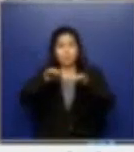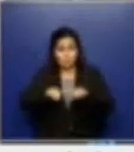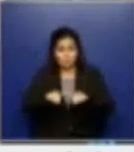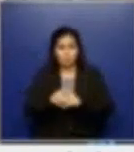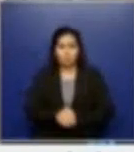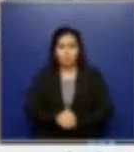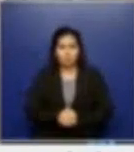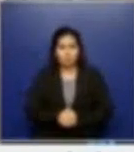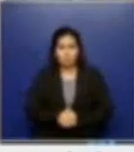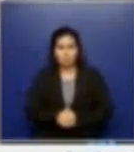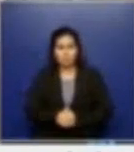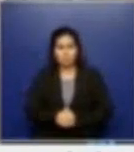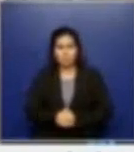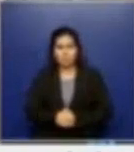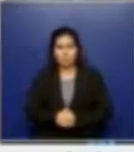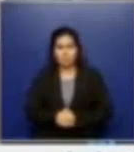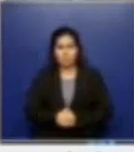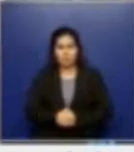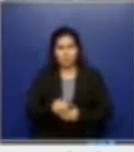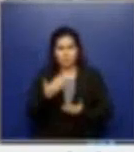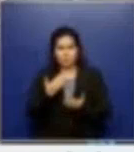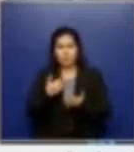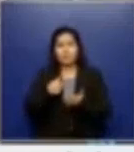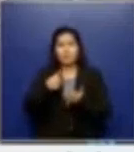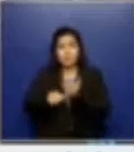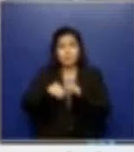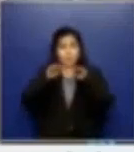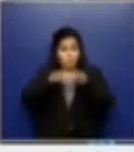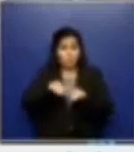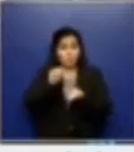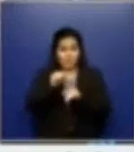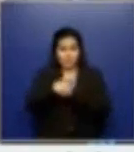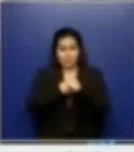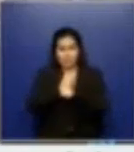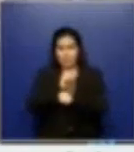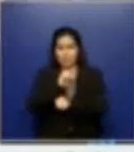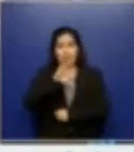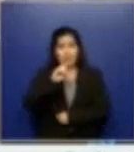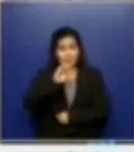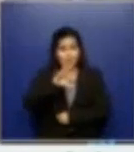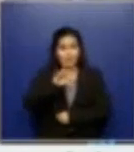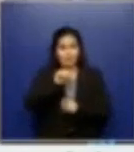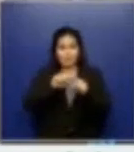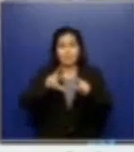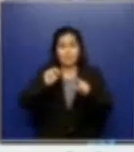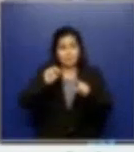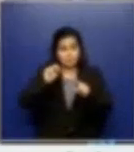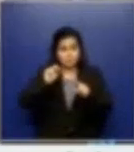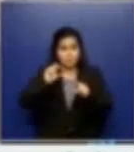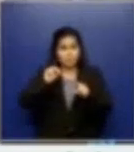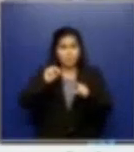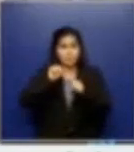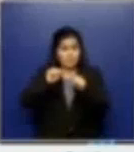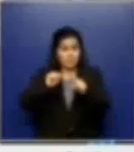ลลดจริงฮะท่านยิ่งลักลดปีนั้นอ่ะ55จาก 32% จาก